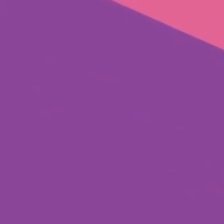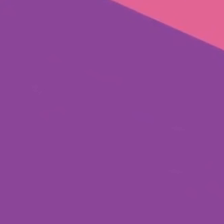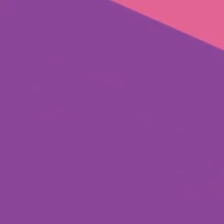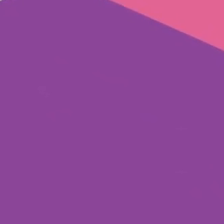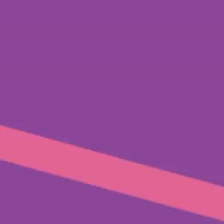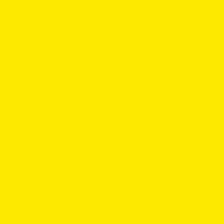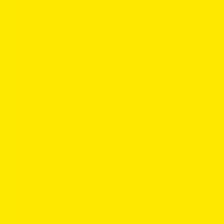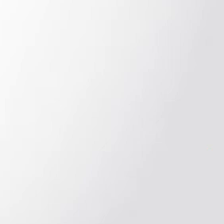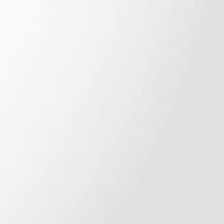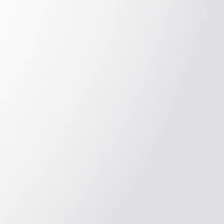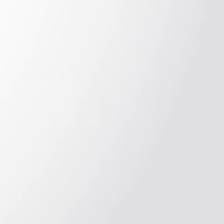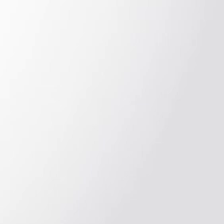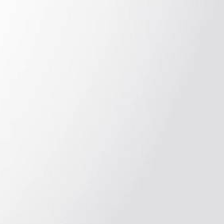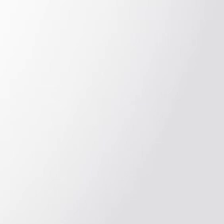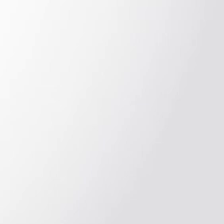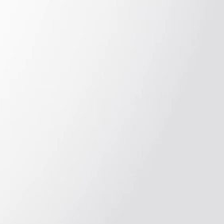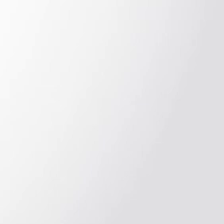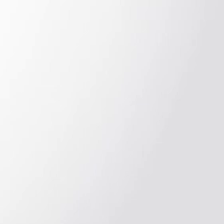Didik TV key